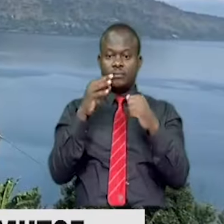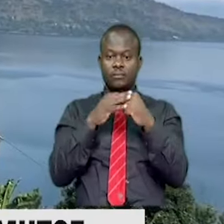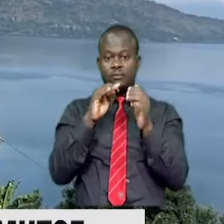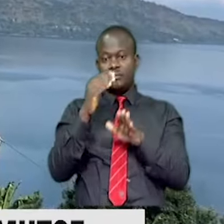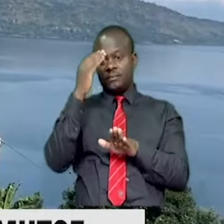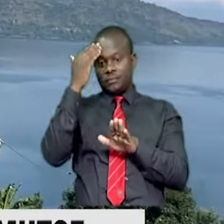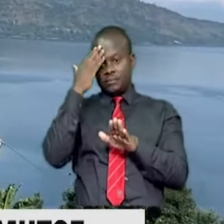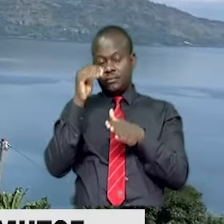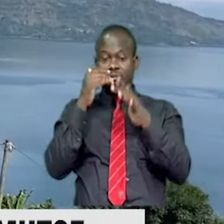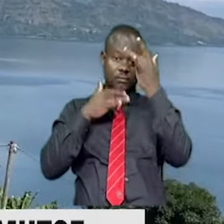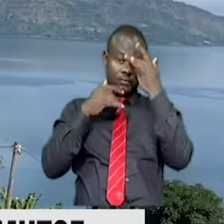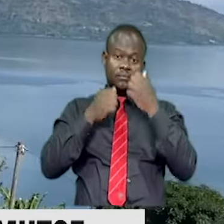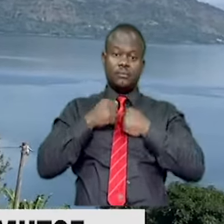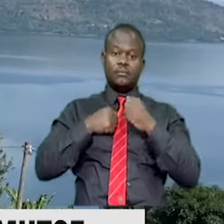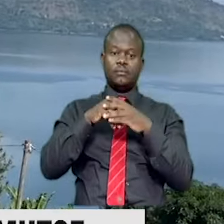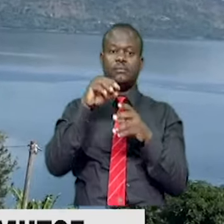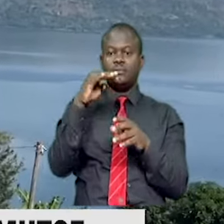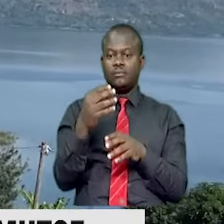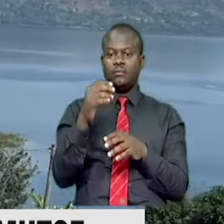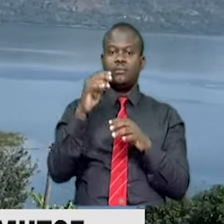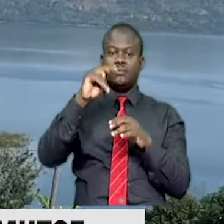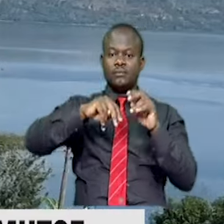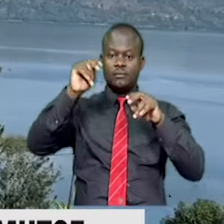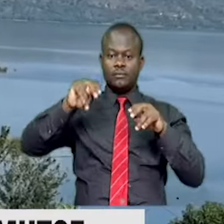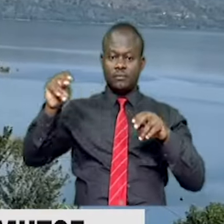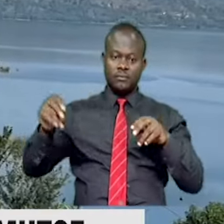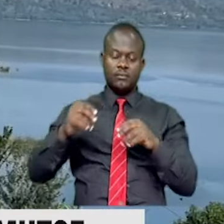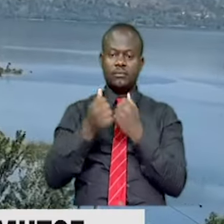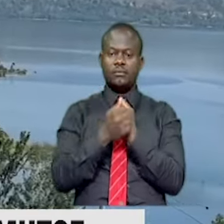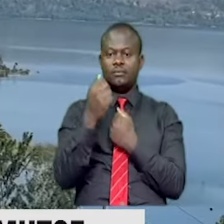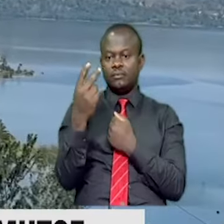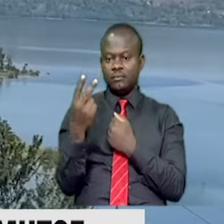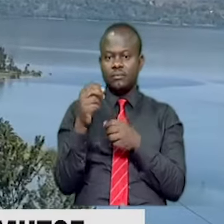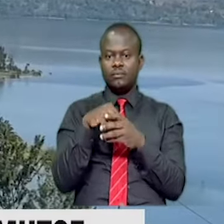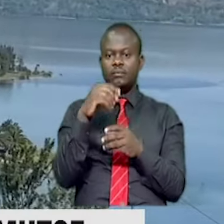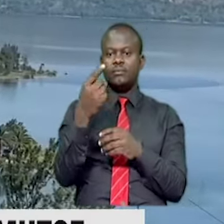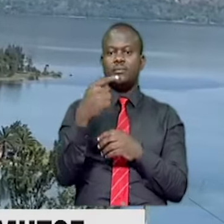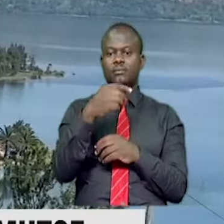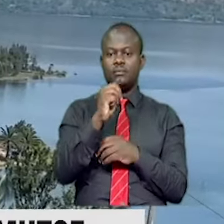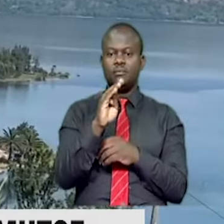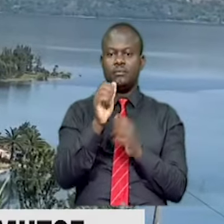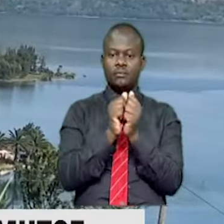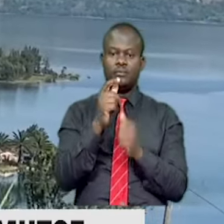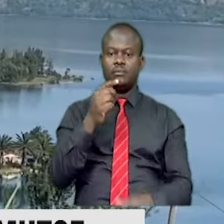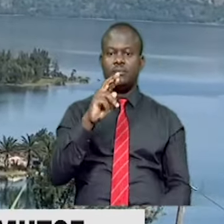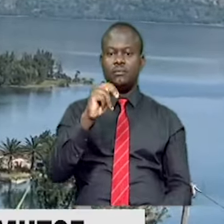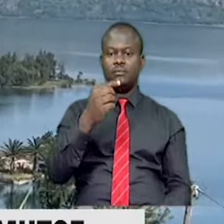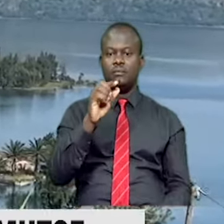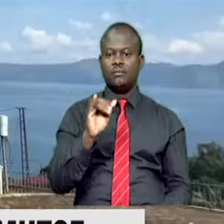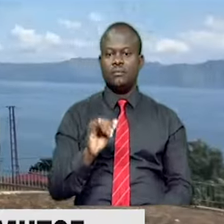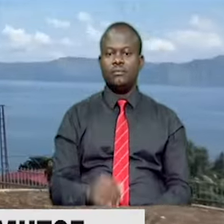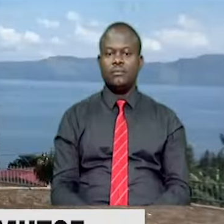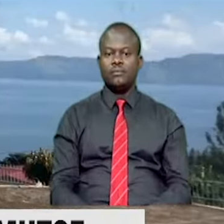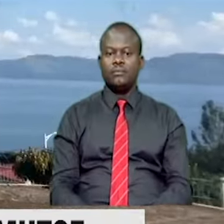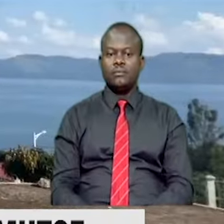n'iyi ndwara mu Rwanda, barimo 4 ba Nyarugenge, 2 ba Rubavu n'umwe mu karere ka Gicumbi na Karongi. Iracyadukunda